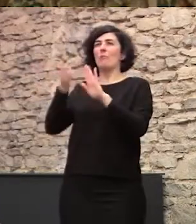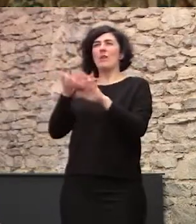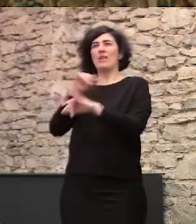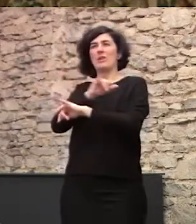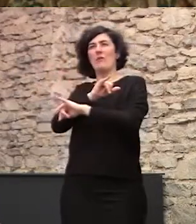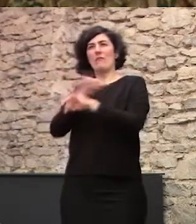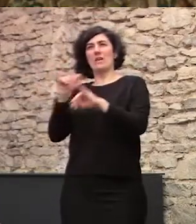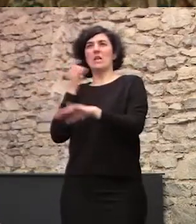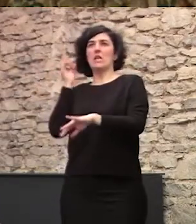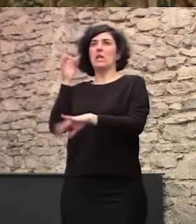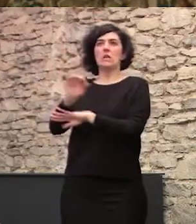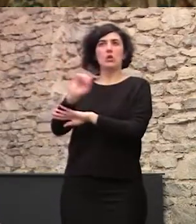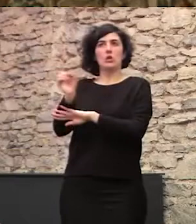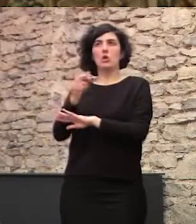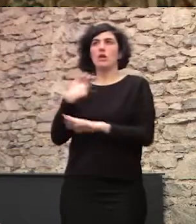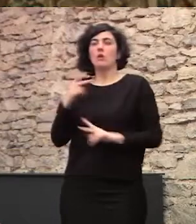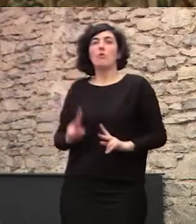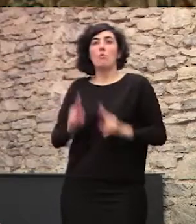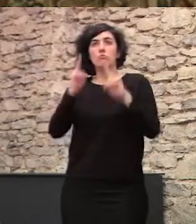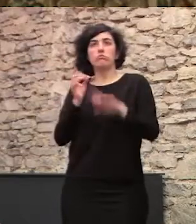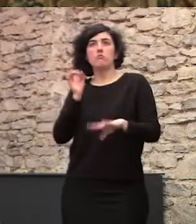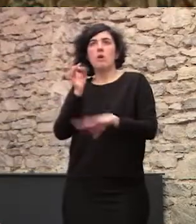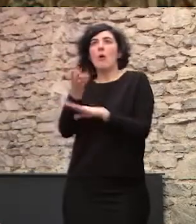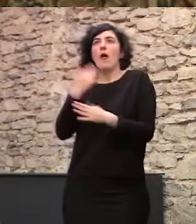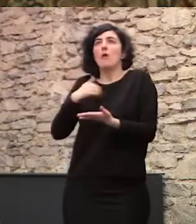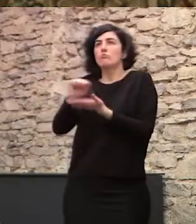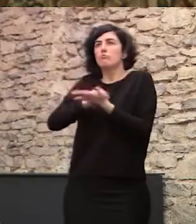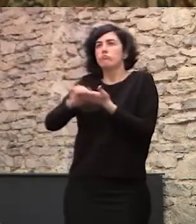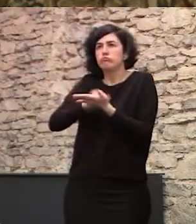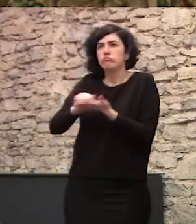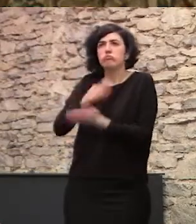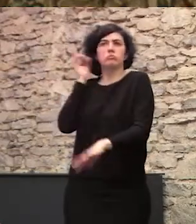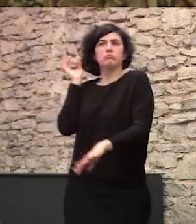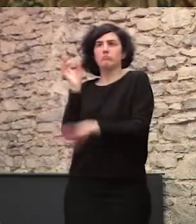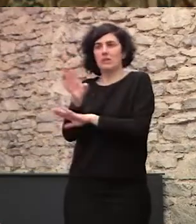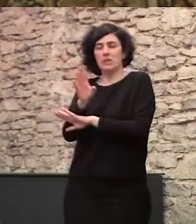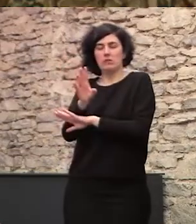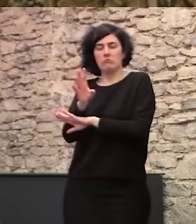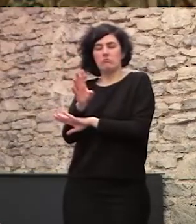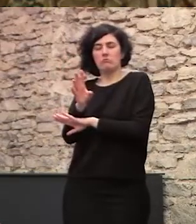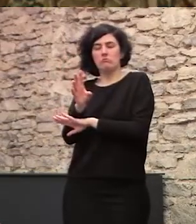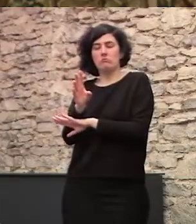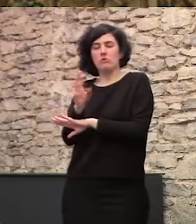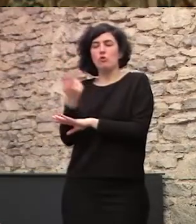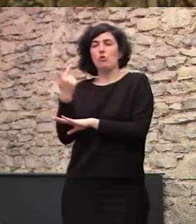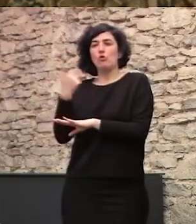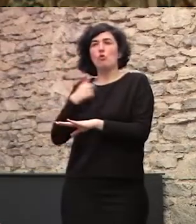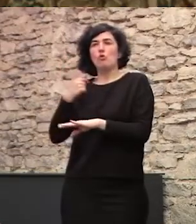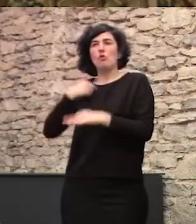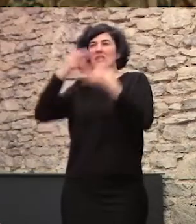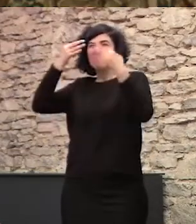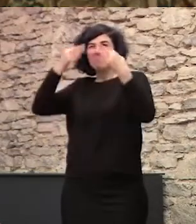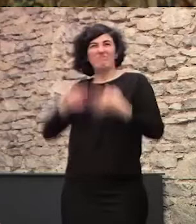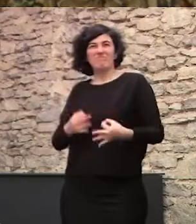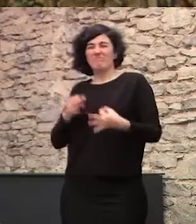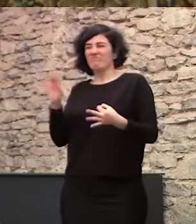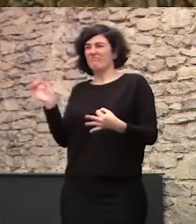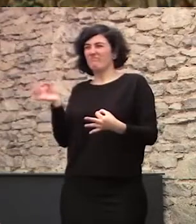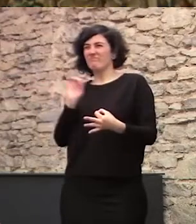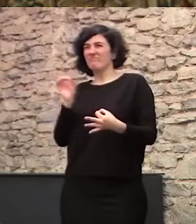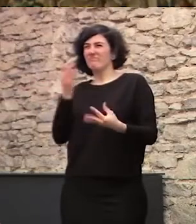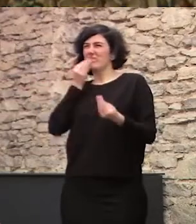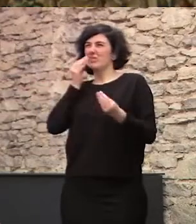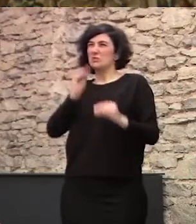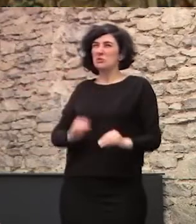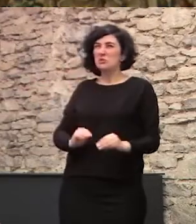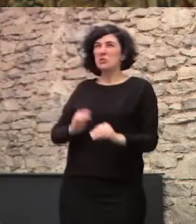bueno, sorkuntzarekin bintzat ez bidali, eta nahiz eta zirriborro bat izan eazaten diaten, eta gainera, enegon ez bat ere ziurre